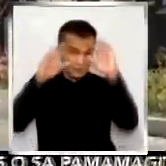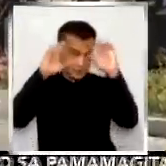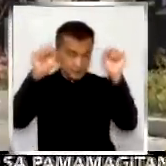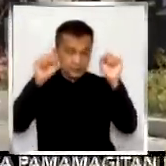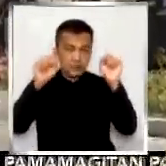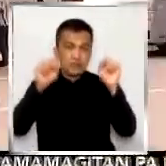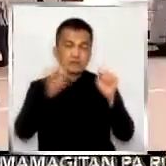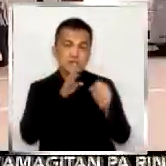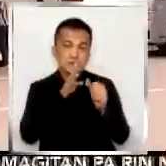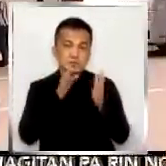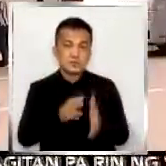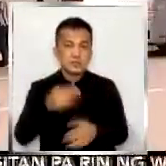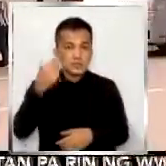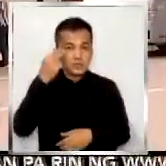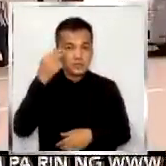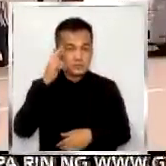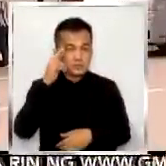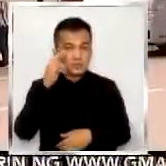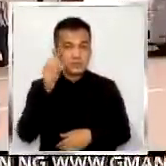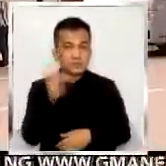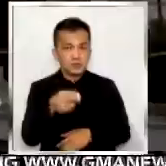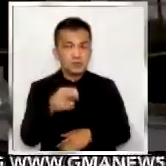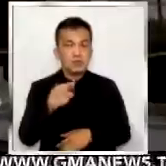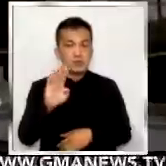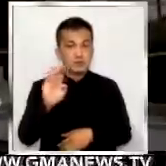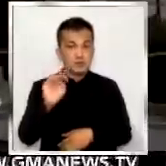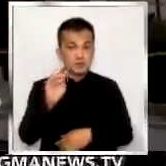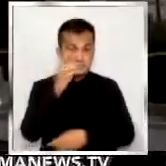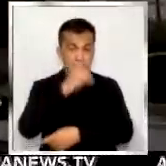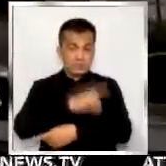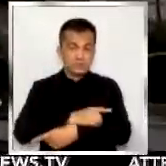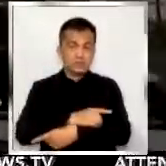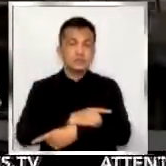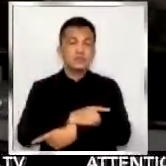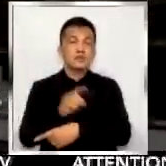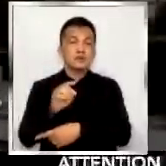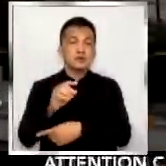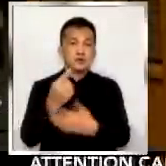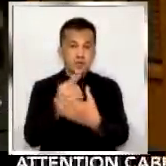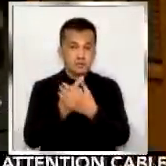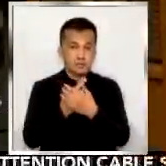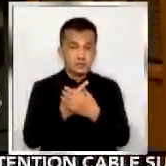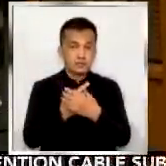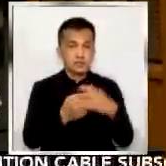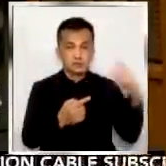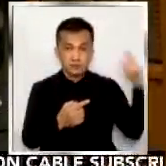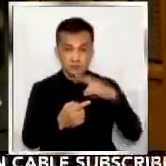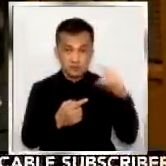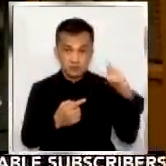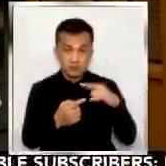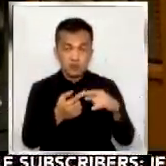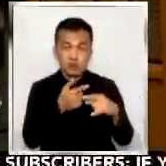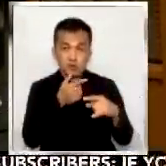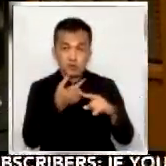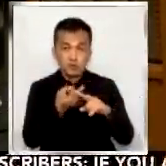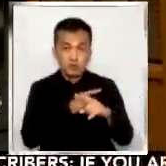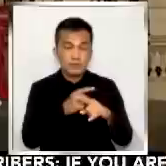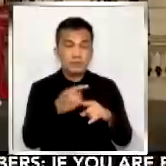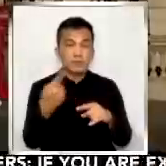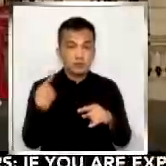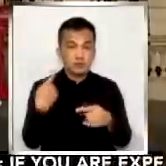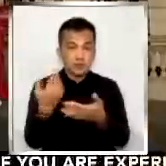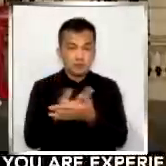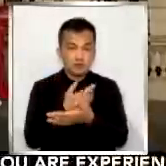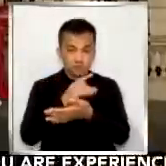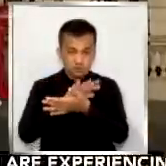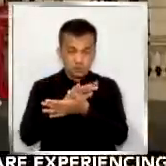ng mandatory 14-day quarantine sa New Clark City ng mga manggagaling sa mga bansang meron ng bagong SARS-CoV-2 variant na unang nakita sa UK